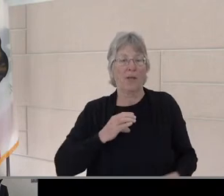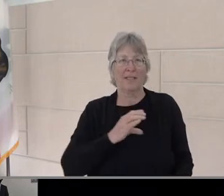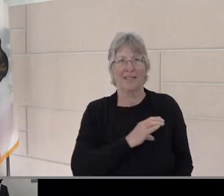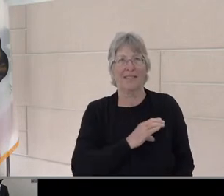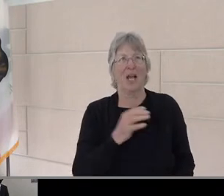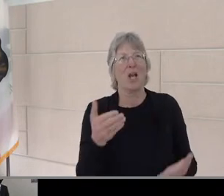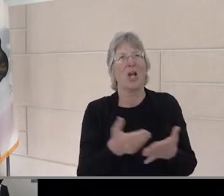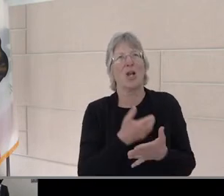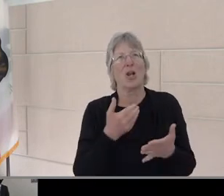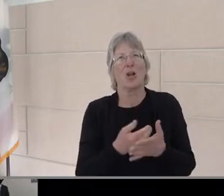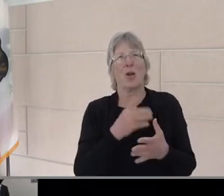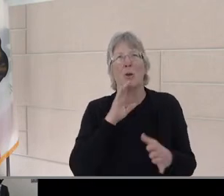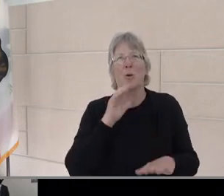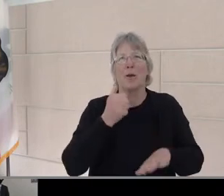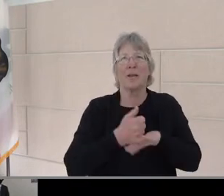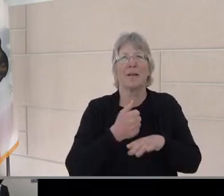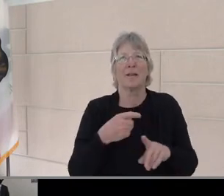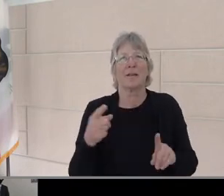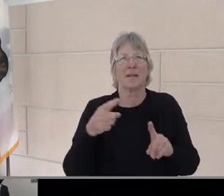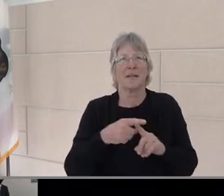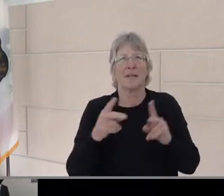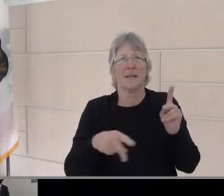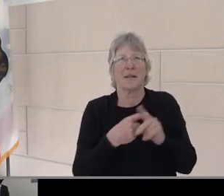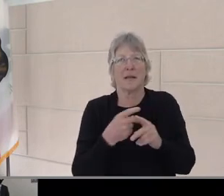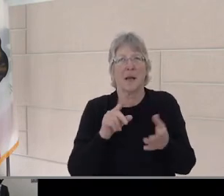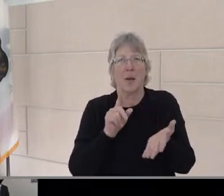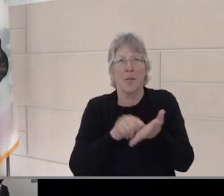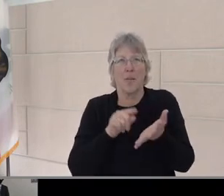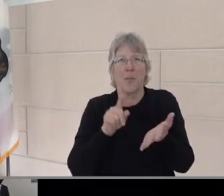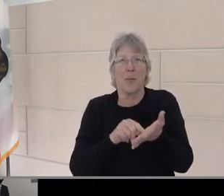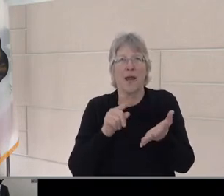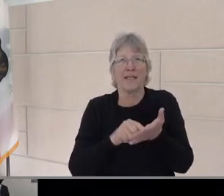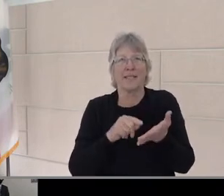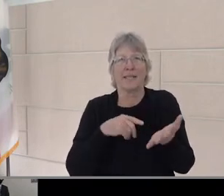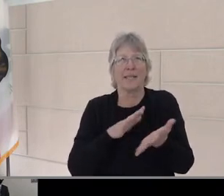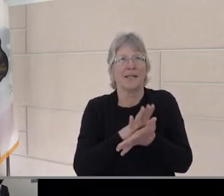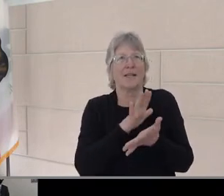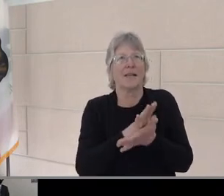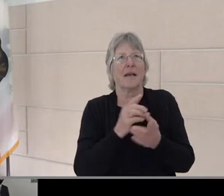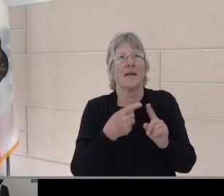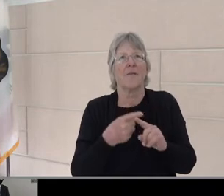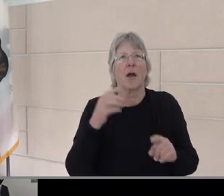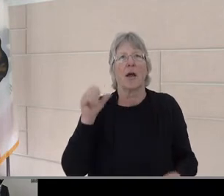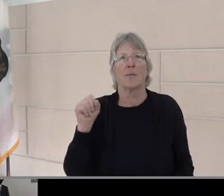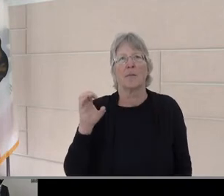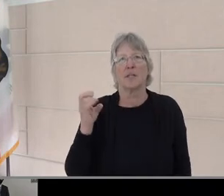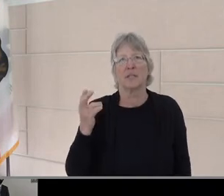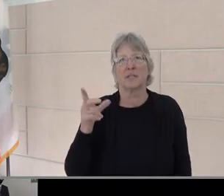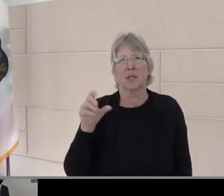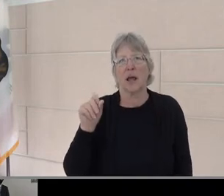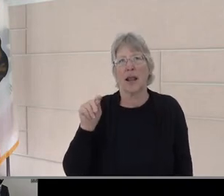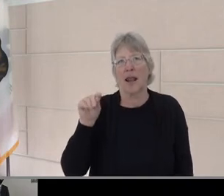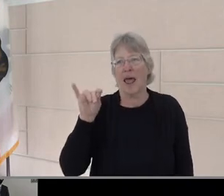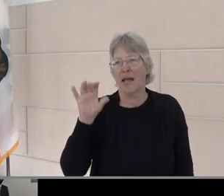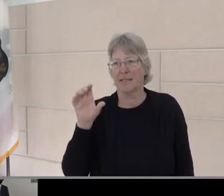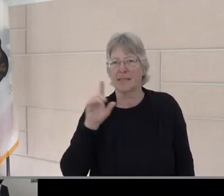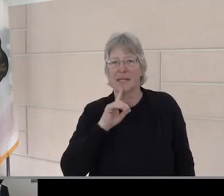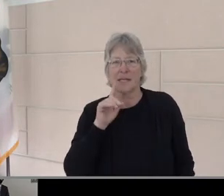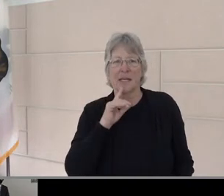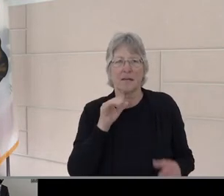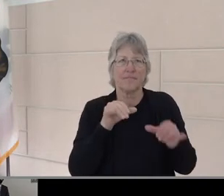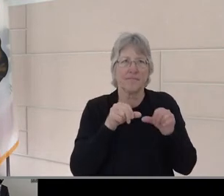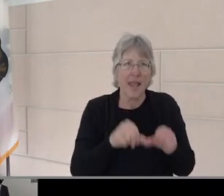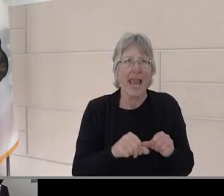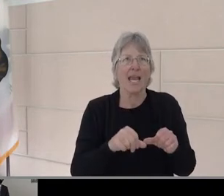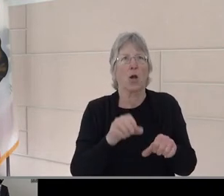នៅរដូវ summer នេះគឺជាផ្នែកមួយនឹងធ្វើឲ្យថ្នាក់របស់សិស្សស